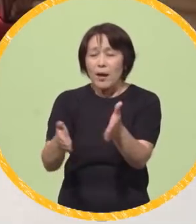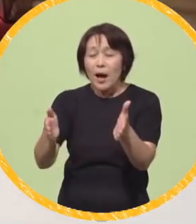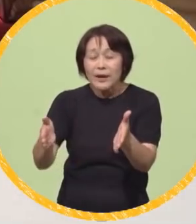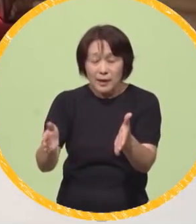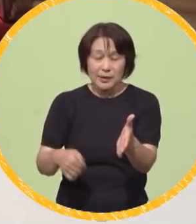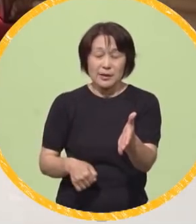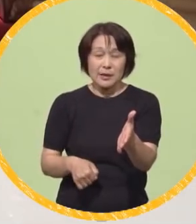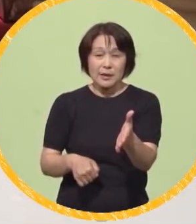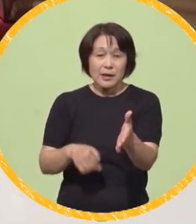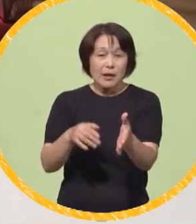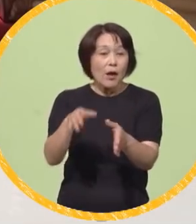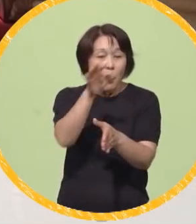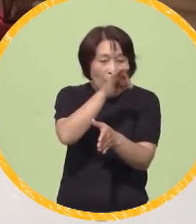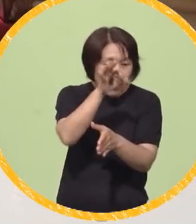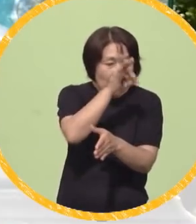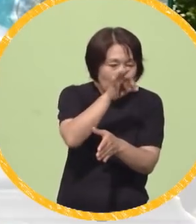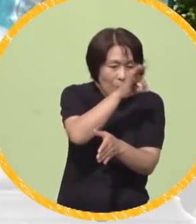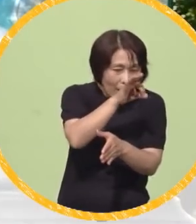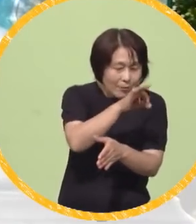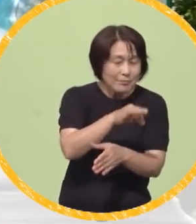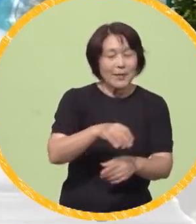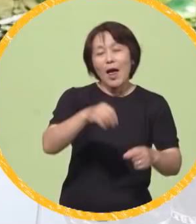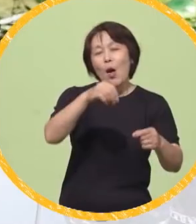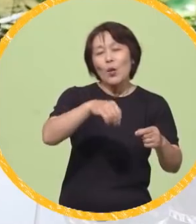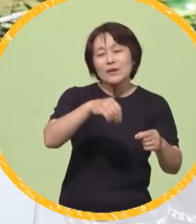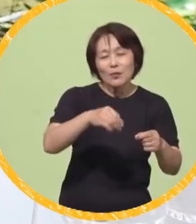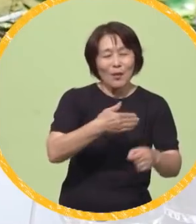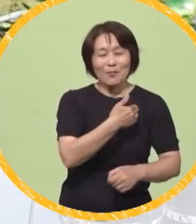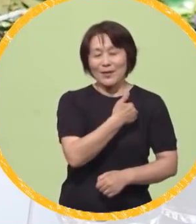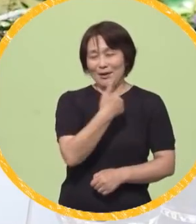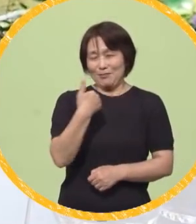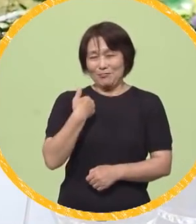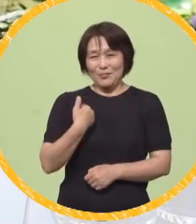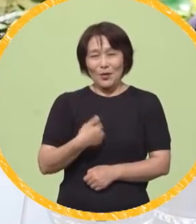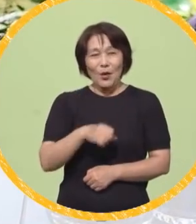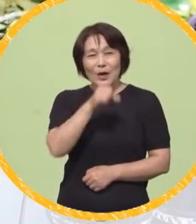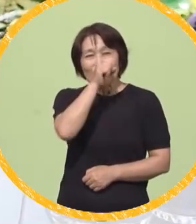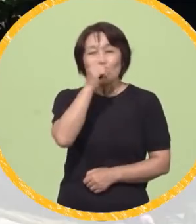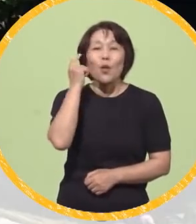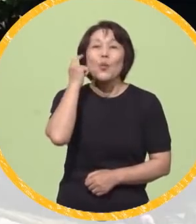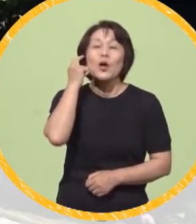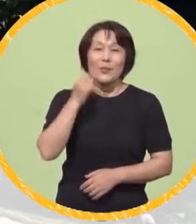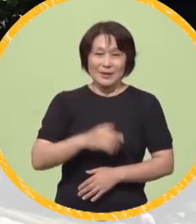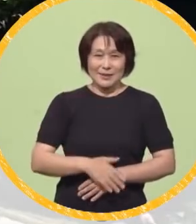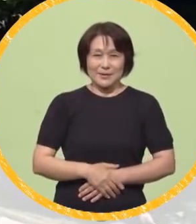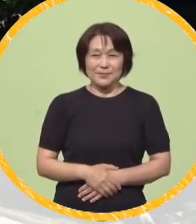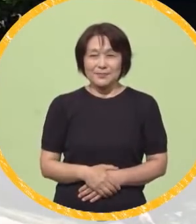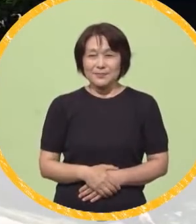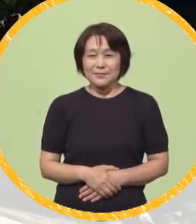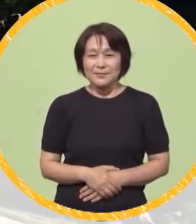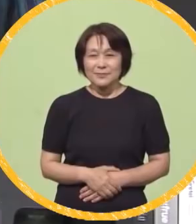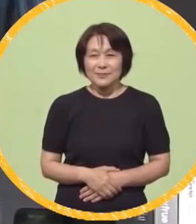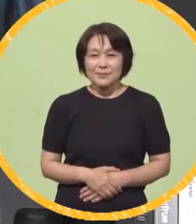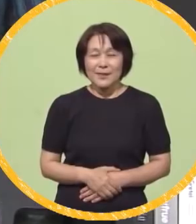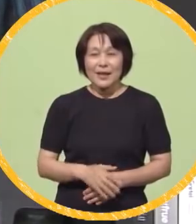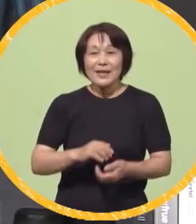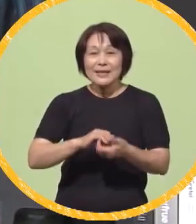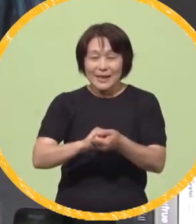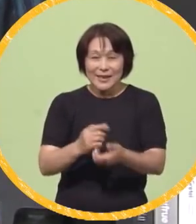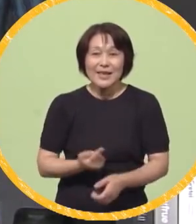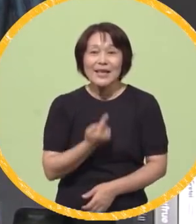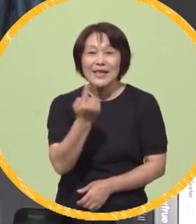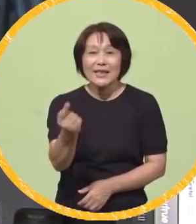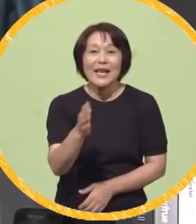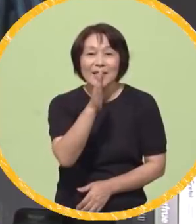の間に館内を見て楽しむっていうのが一番効率がいいやり方かなと思うので、ぜひ行ってみ